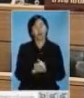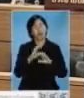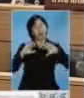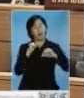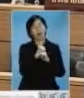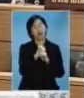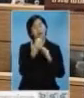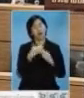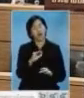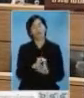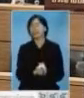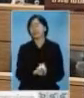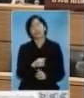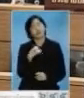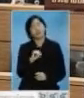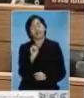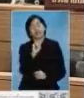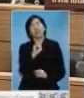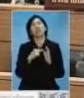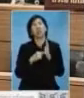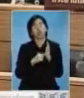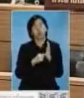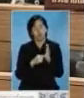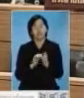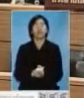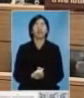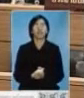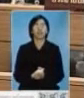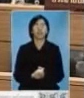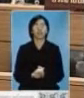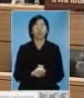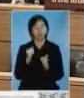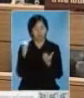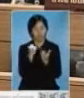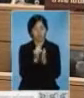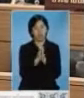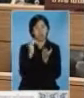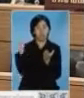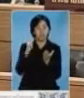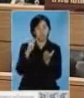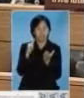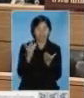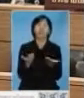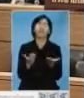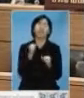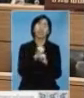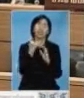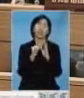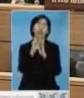ทำไปแล้วทั้งสิ้นอย่างกรณีเรื่องกรณีการออกพาสปอร์ตให้กับคนบางคนอย่างผิดระ